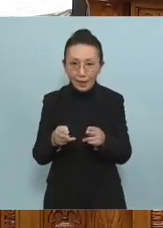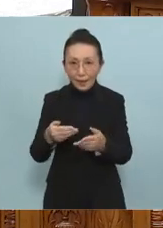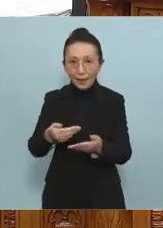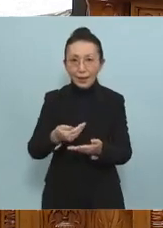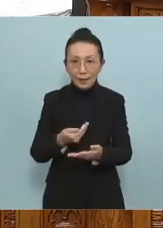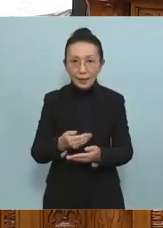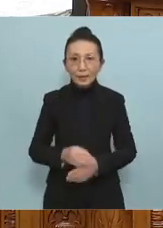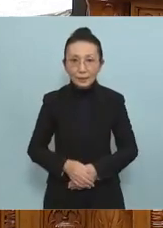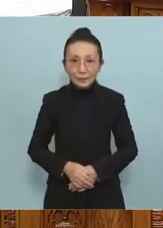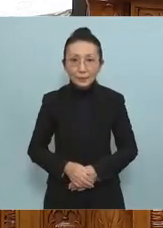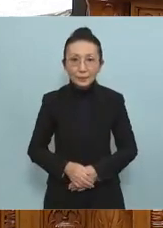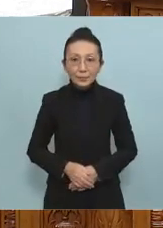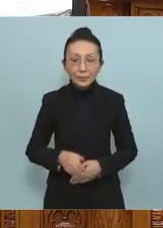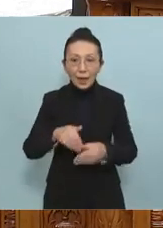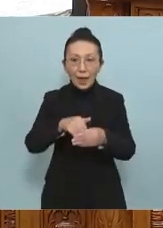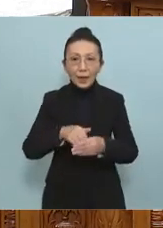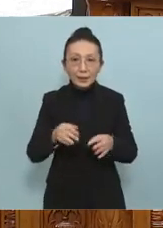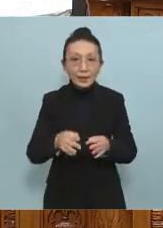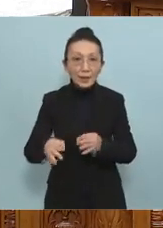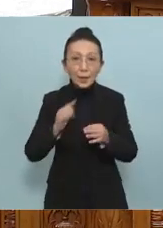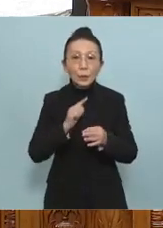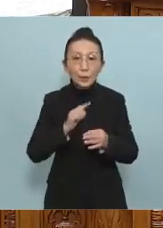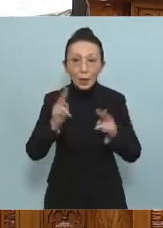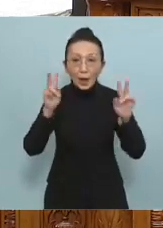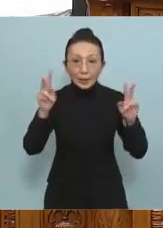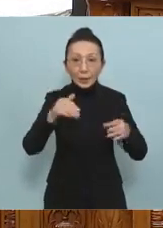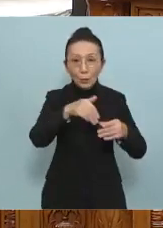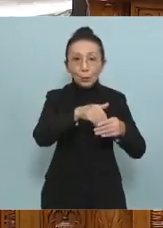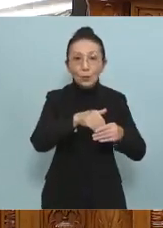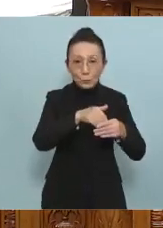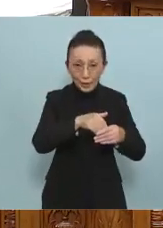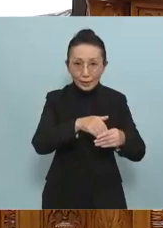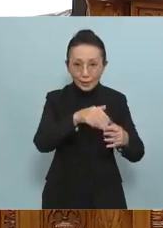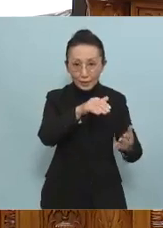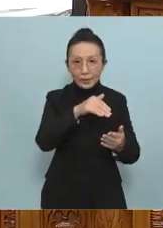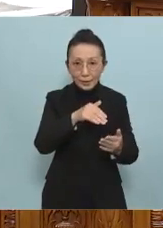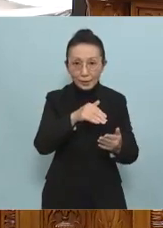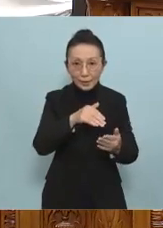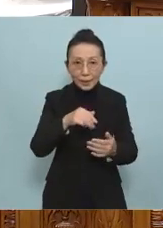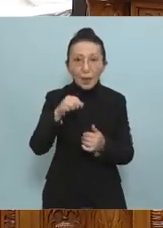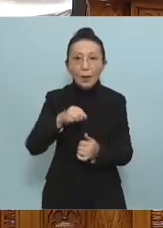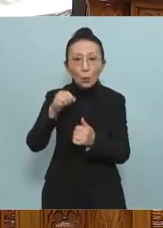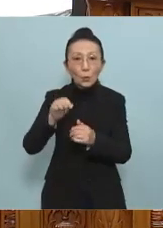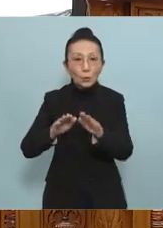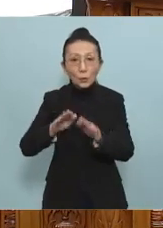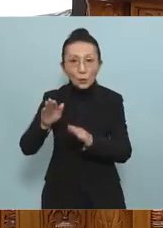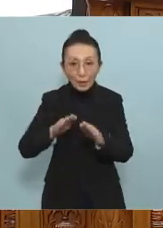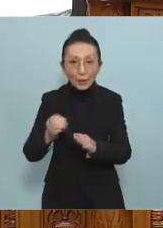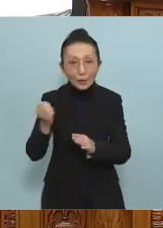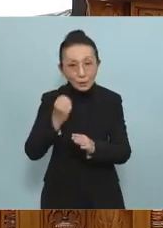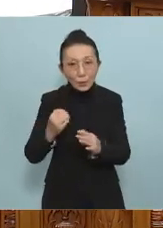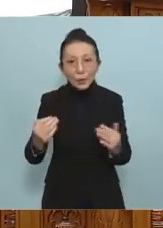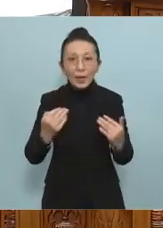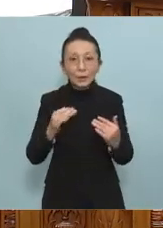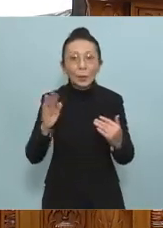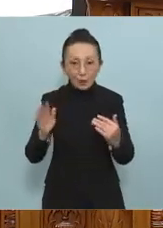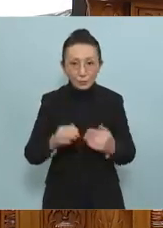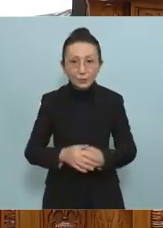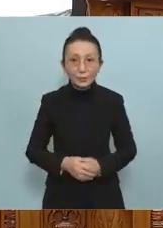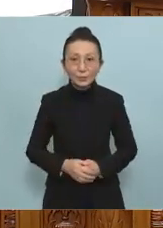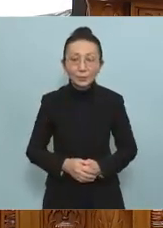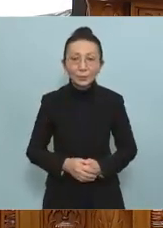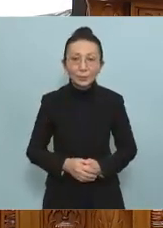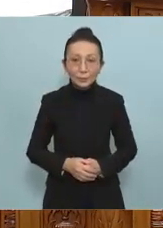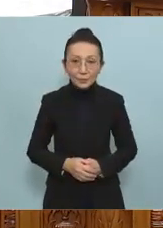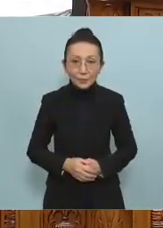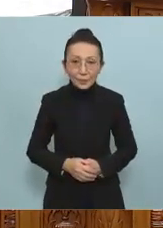税制のみならず、企業収益や雇用情勢等に影響を受けるものであり、自公政権の中